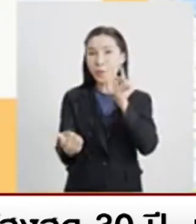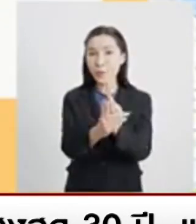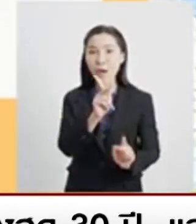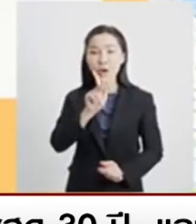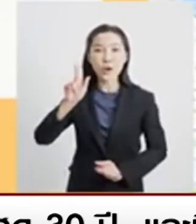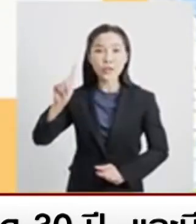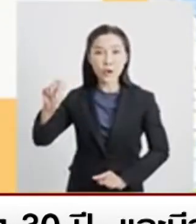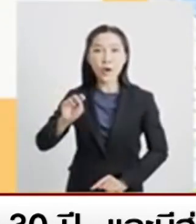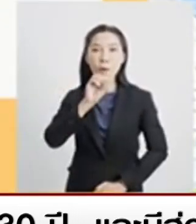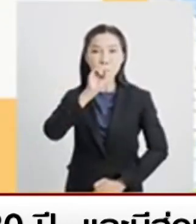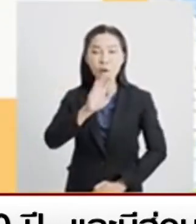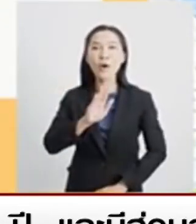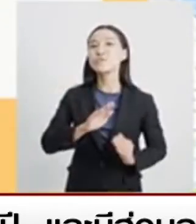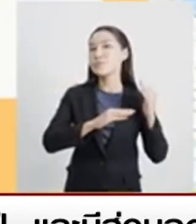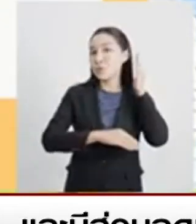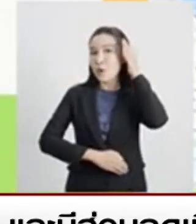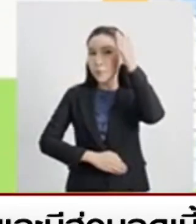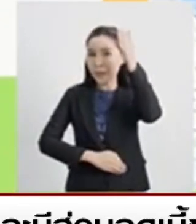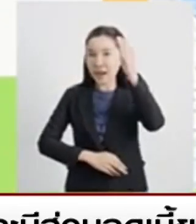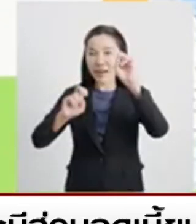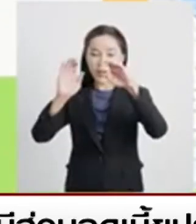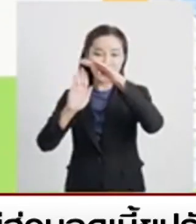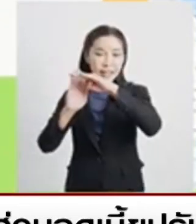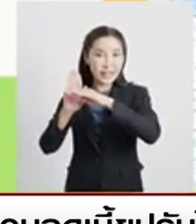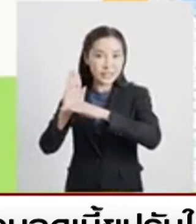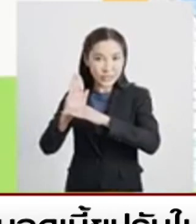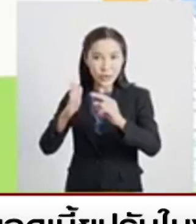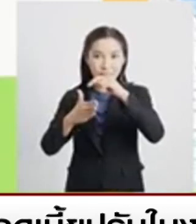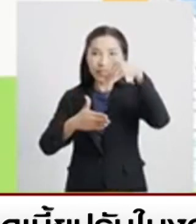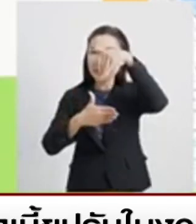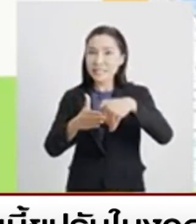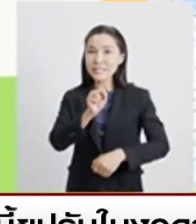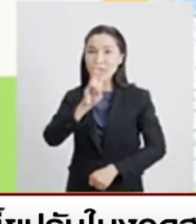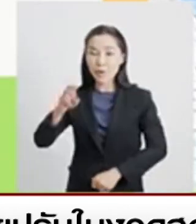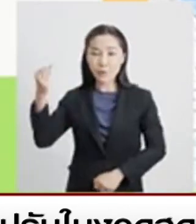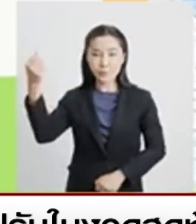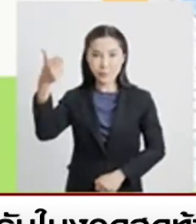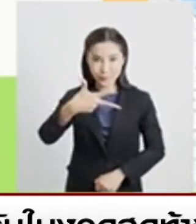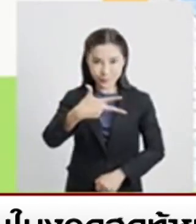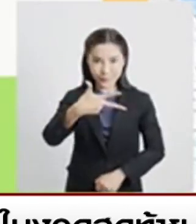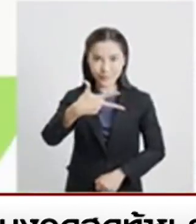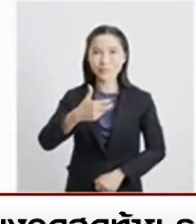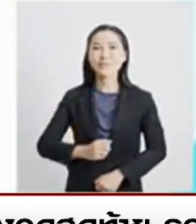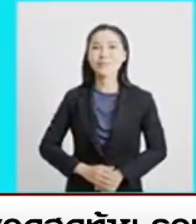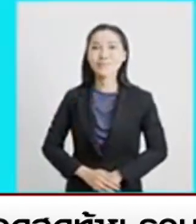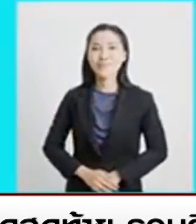ต.ขอบอกในตอนต่อไปในเรื่องขั้นตอนการเลือกสมาชิกวุฒิสภาทั้ง3ระดับค่ะ